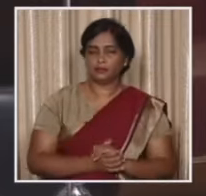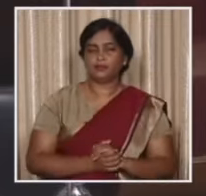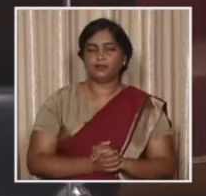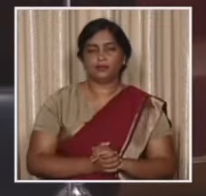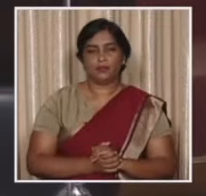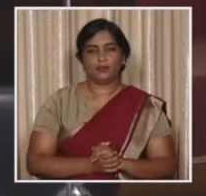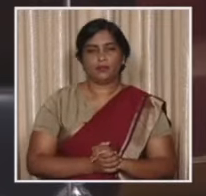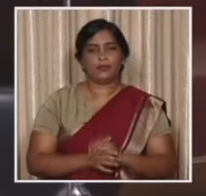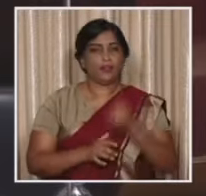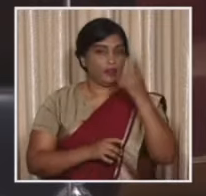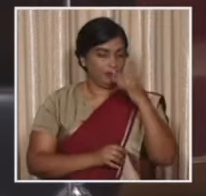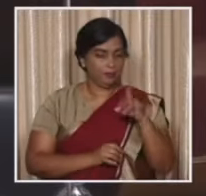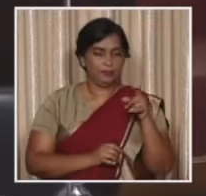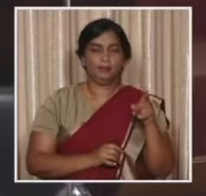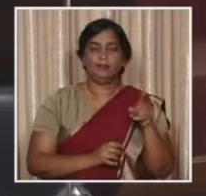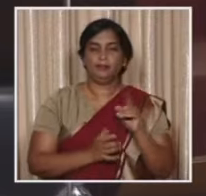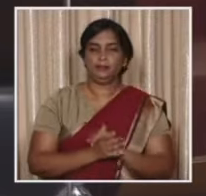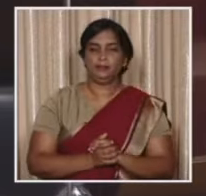Ani manusia,